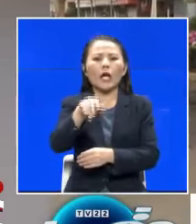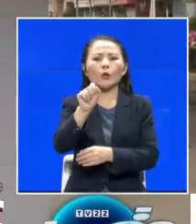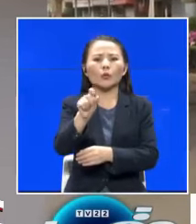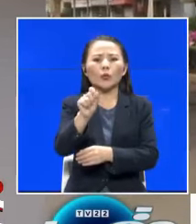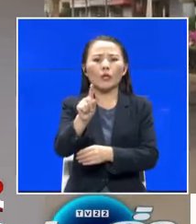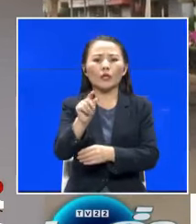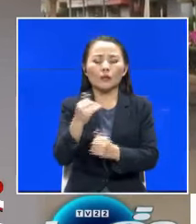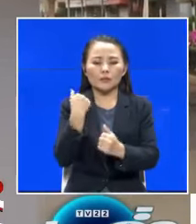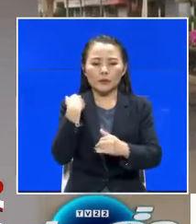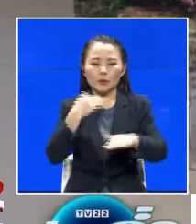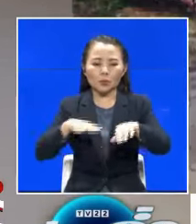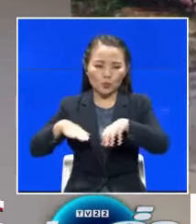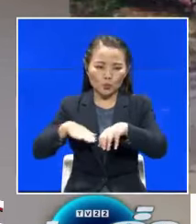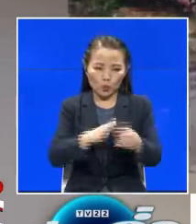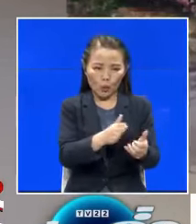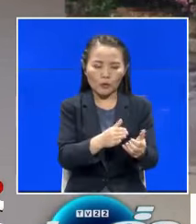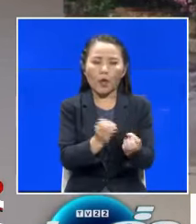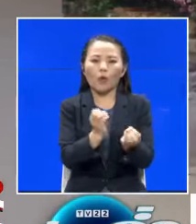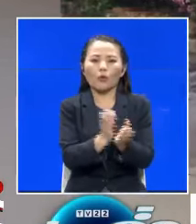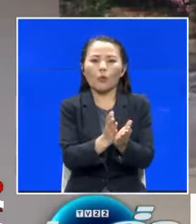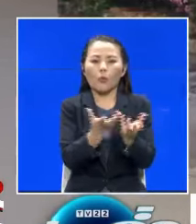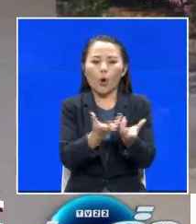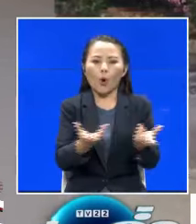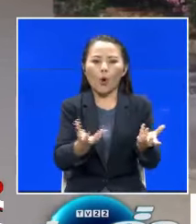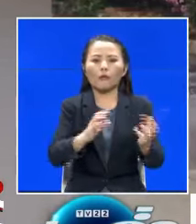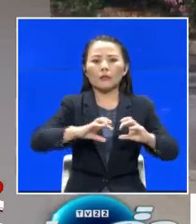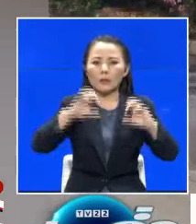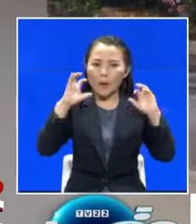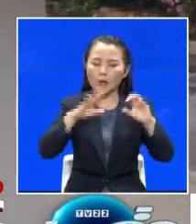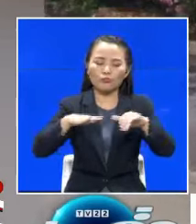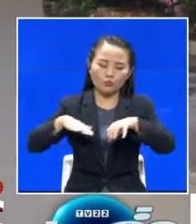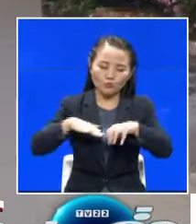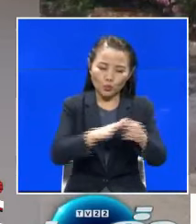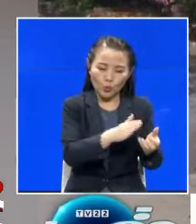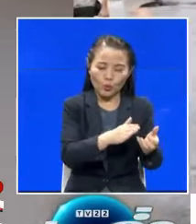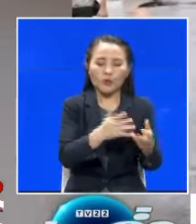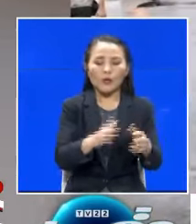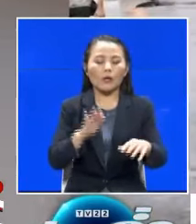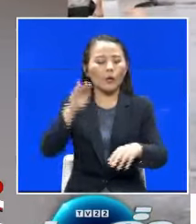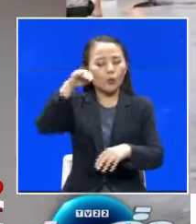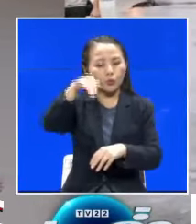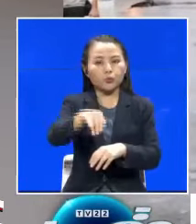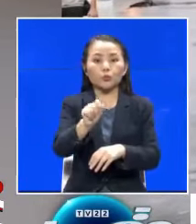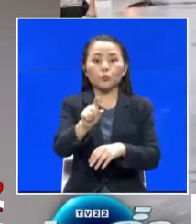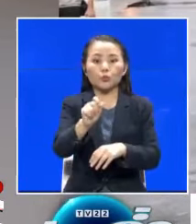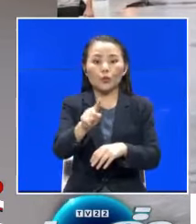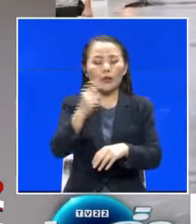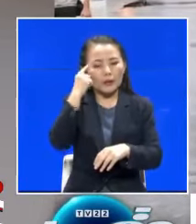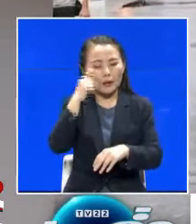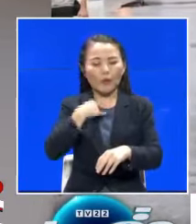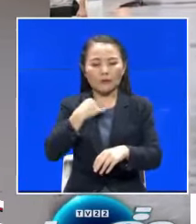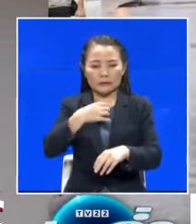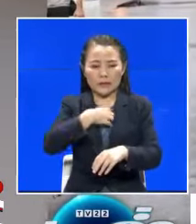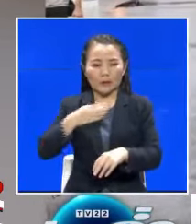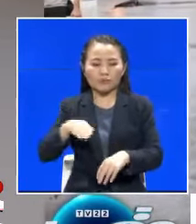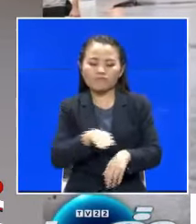ฏว่าเขาชนแล้วก็ทำทรัพย์สินของทางราชการเสียหายจากนั้นนะคะพอลงจากทางด่วนปุ๊บเขาพยายามที่จะยูเทิร์น